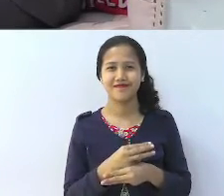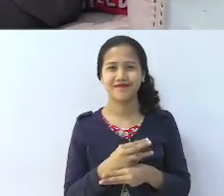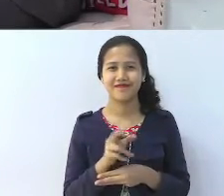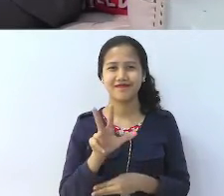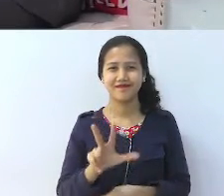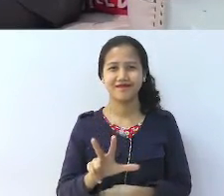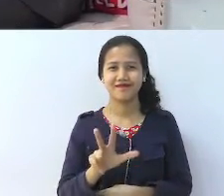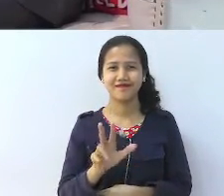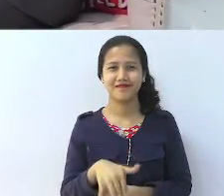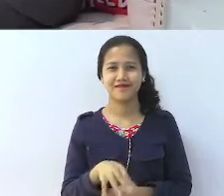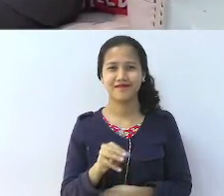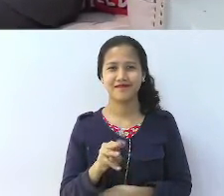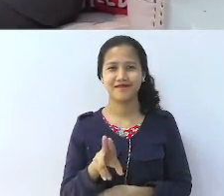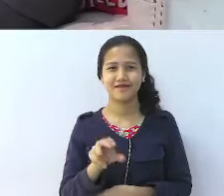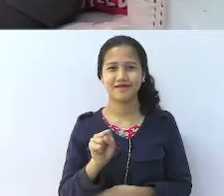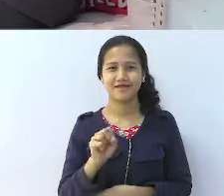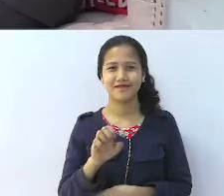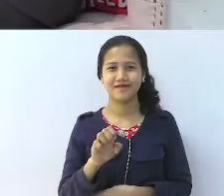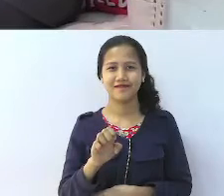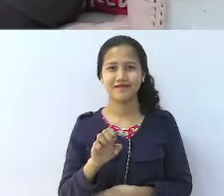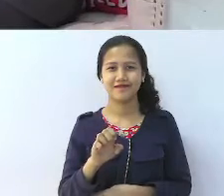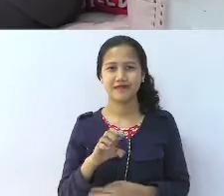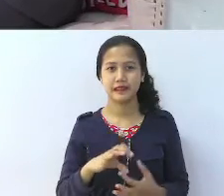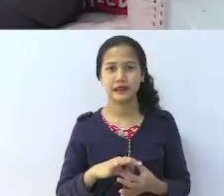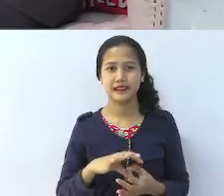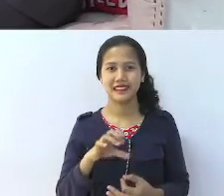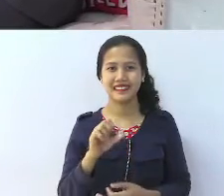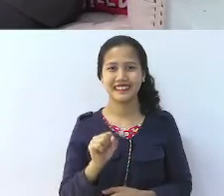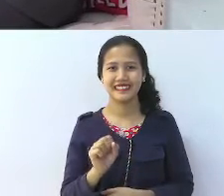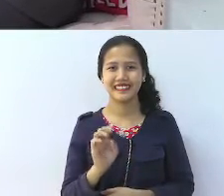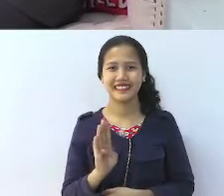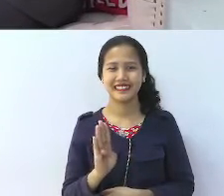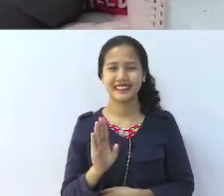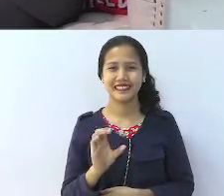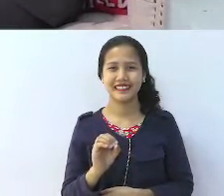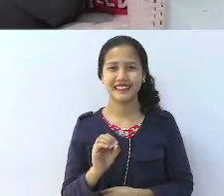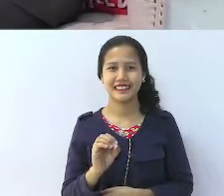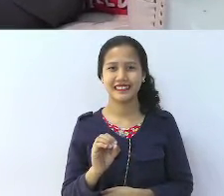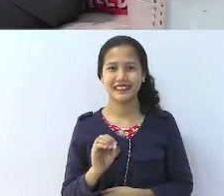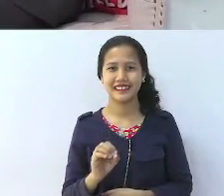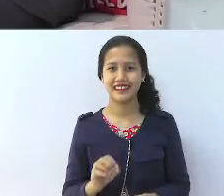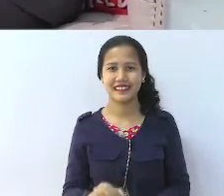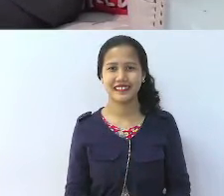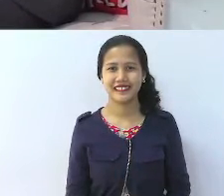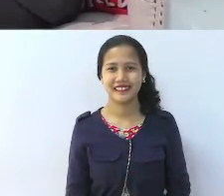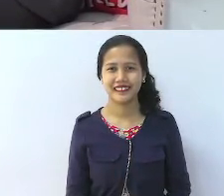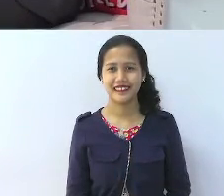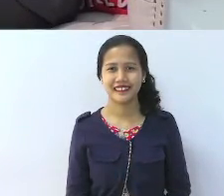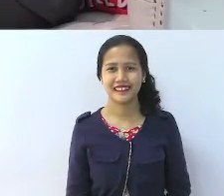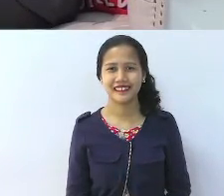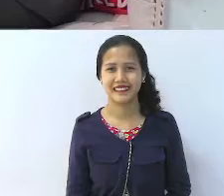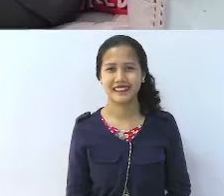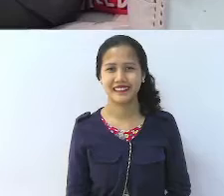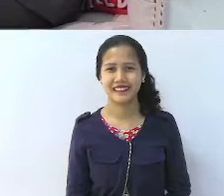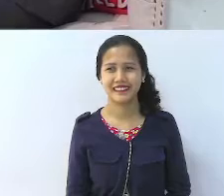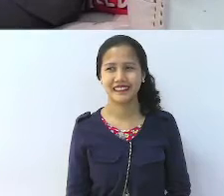parang naalala ko. Ay, si Ma'am Cyril daw po ang muse. Ayun. Yan ang sabi. Gawin na natin yung